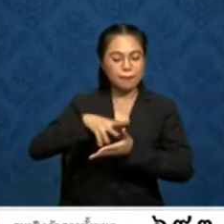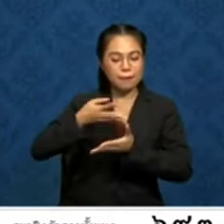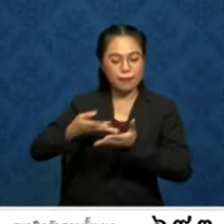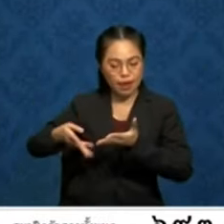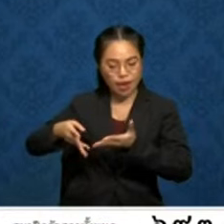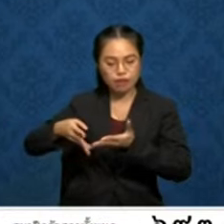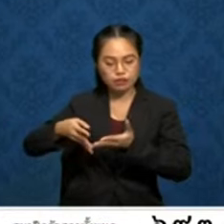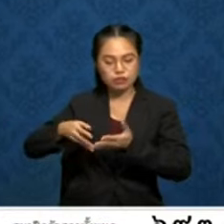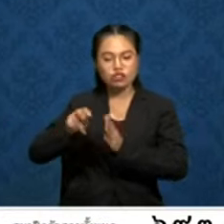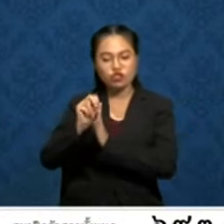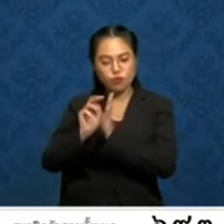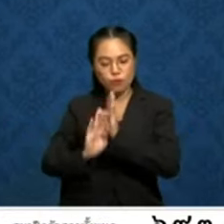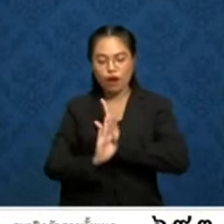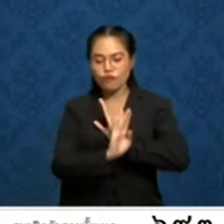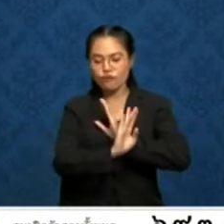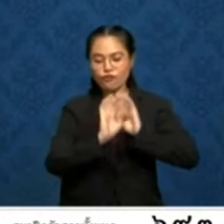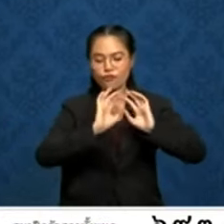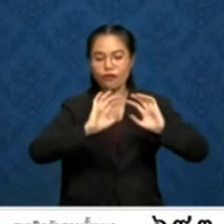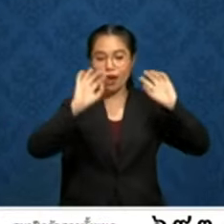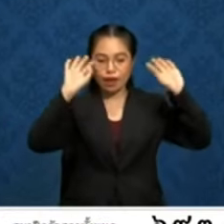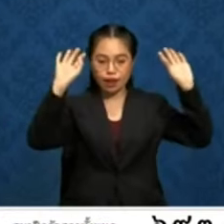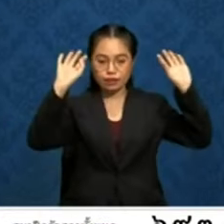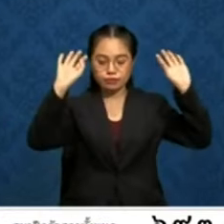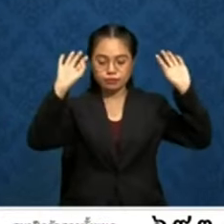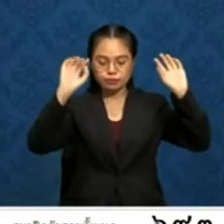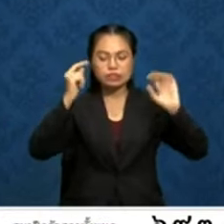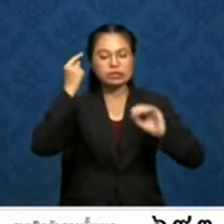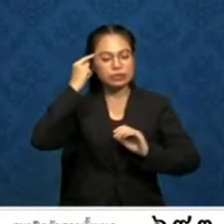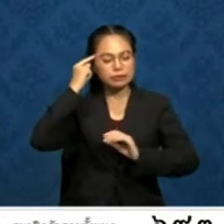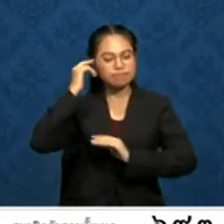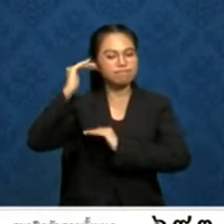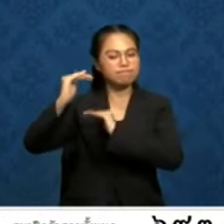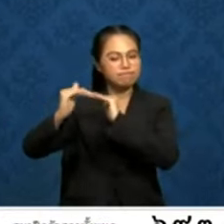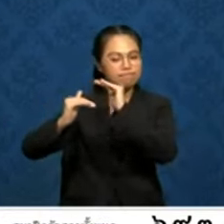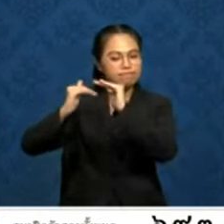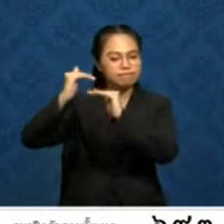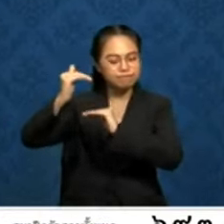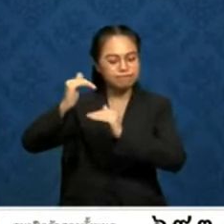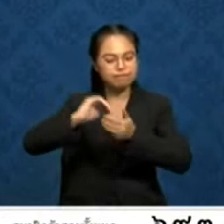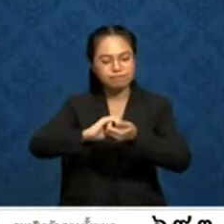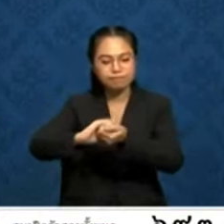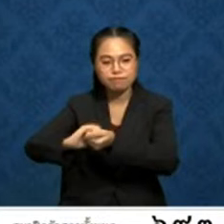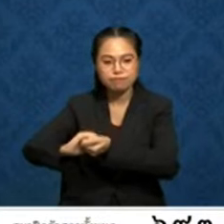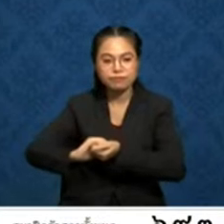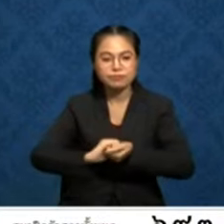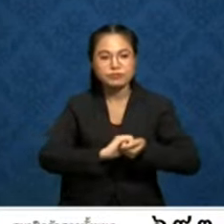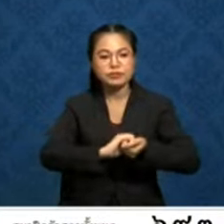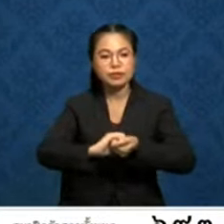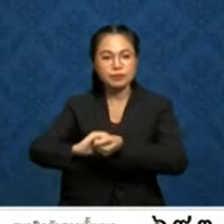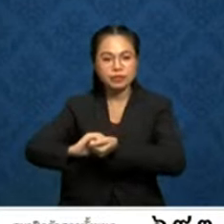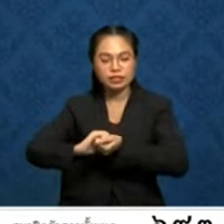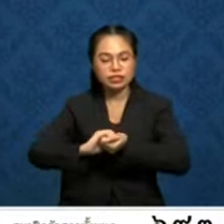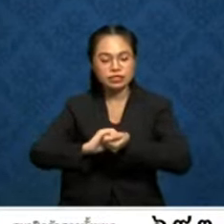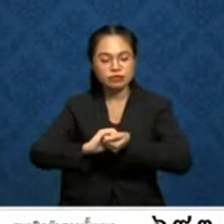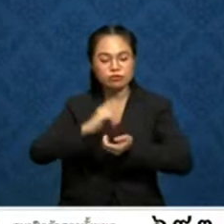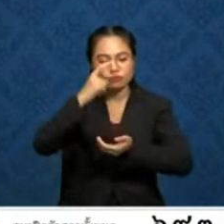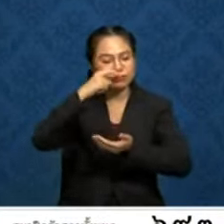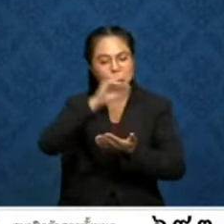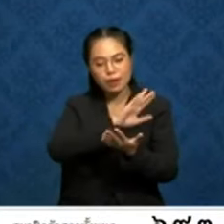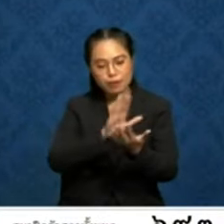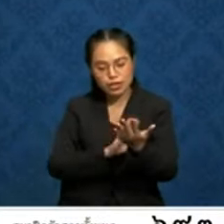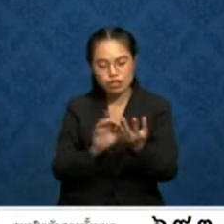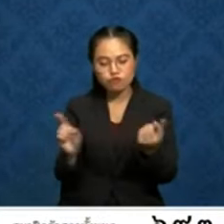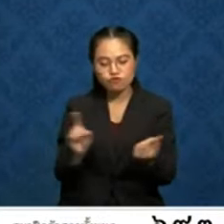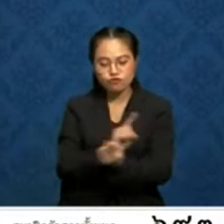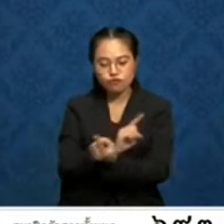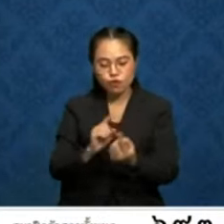ร์และนโยบายของรัฐบาลที่จะมุ่งมั่นจะสร้างความสามัคคีปรองดองให้เกิดขึ้นในสังคมไ